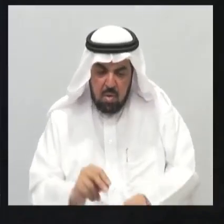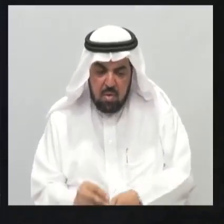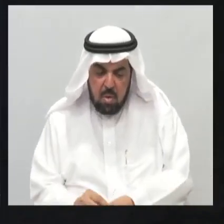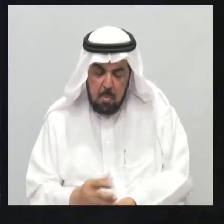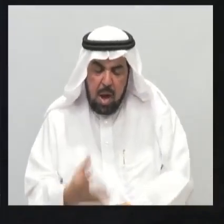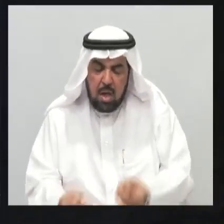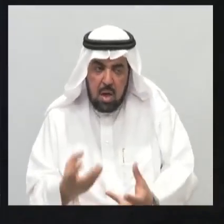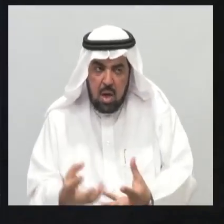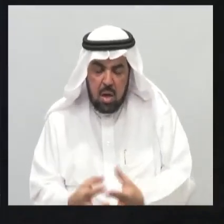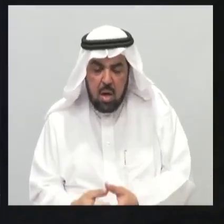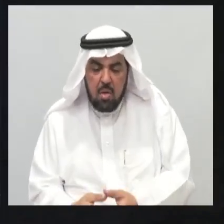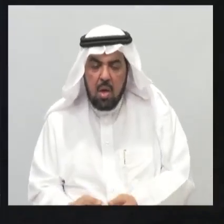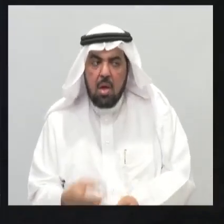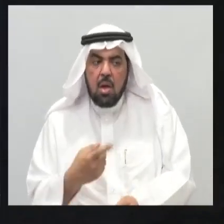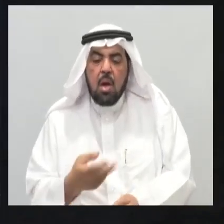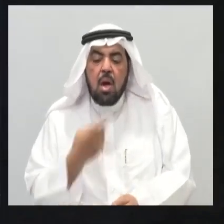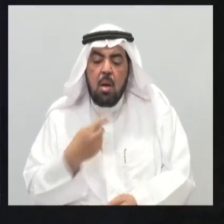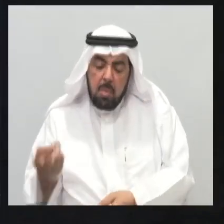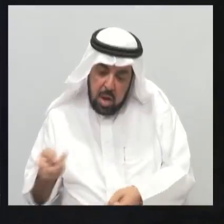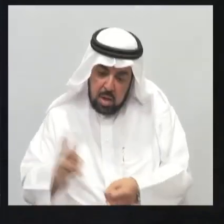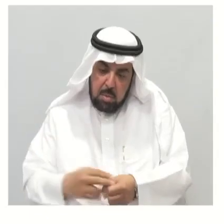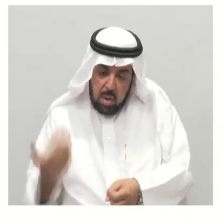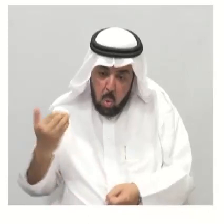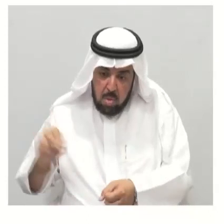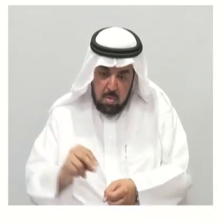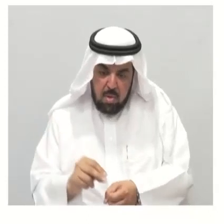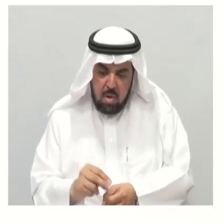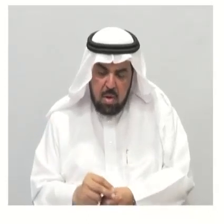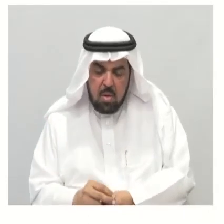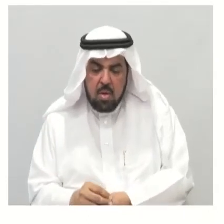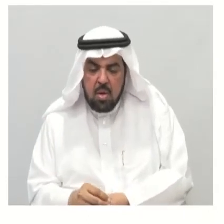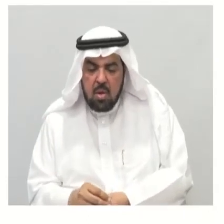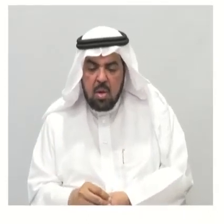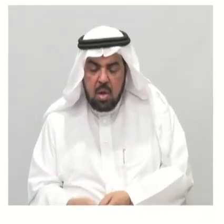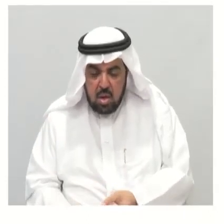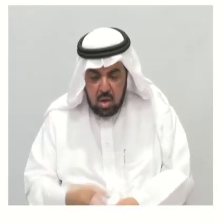وهل نستطيع إعادته لما كان عليه؟ هل حدث